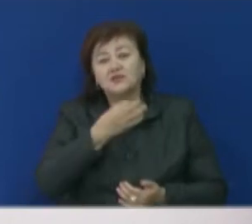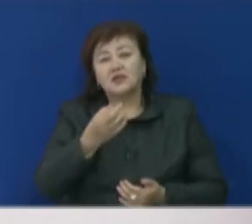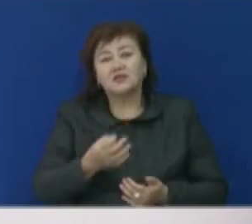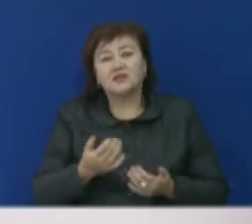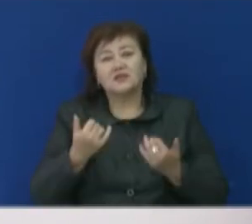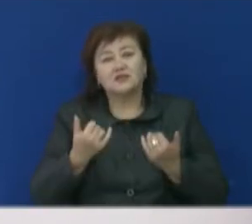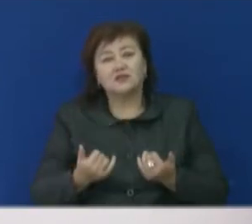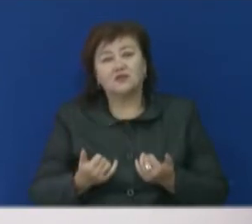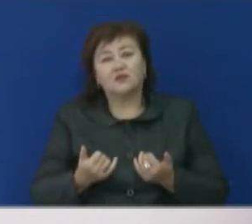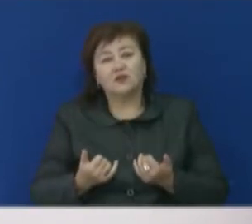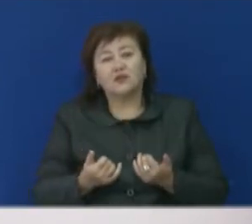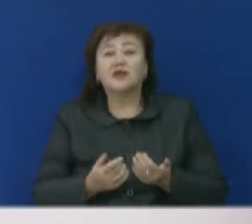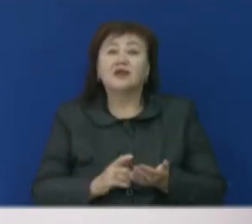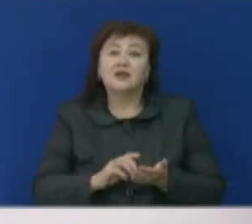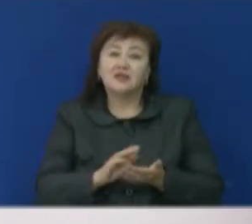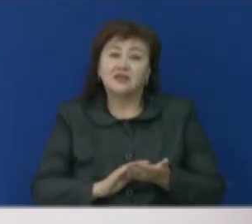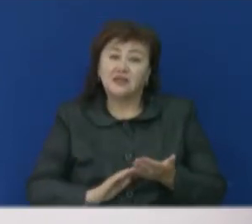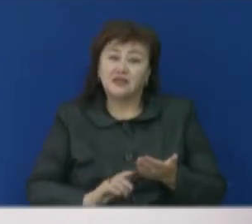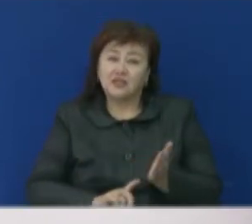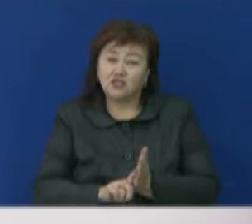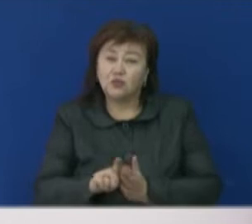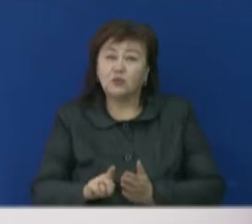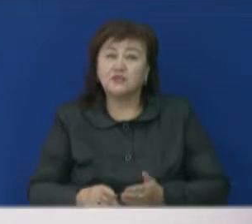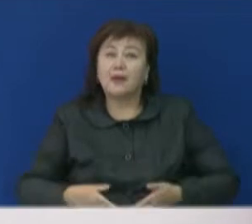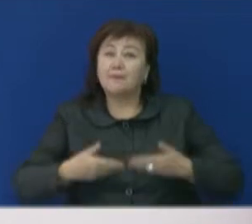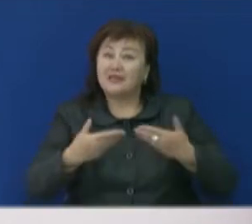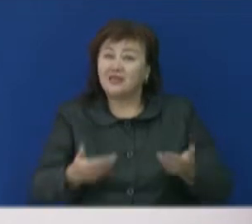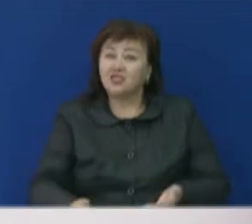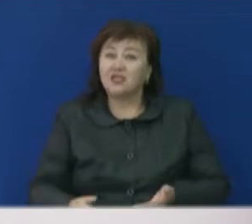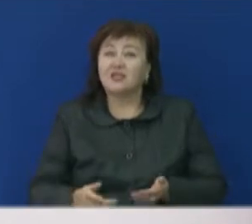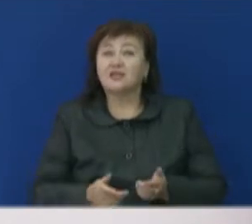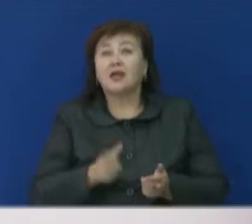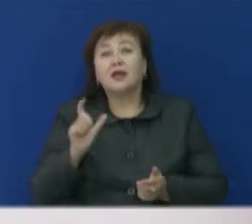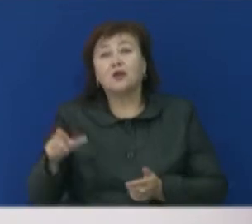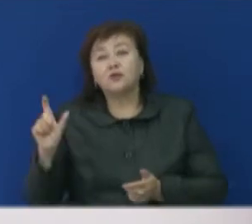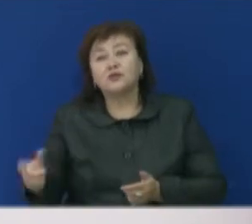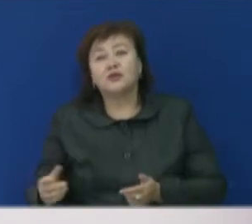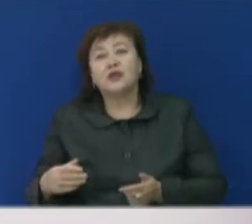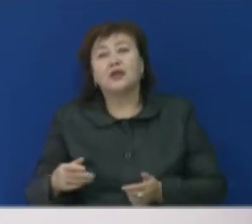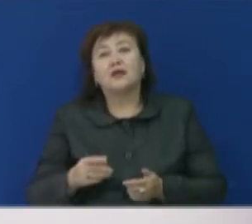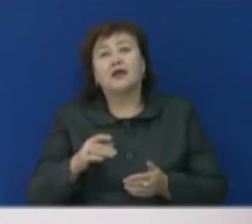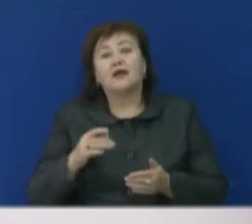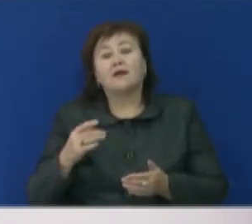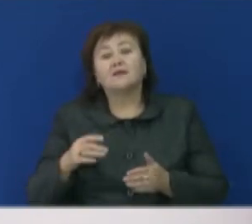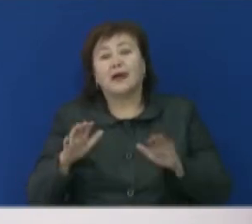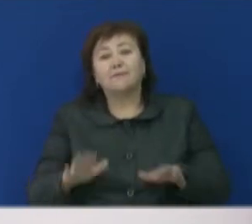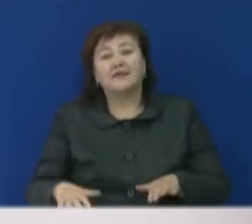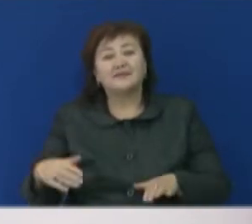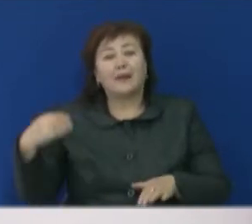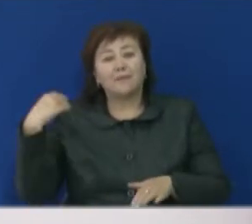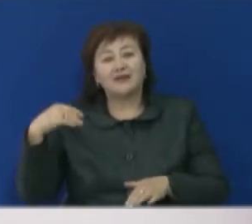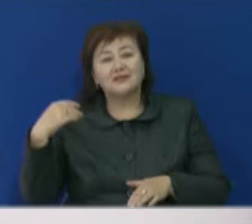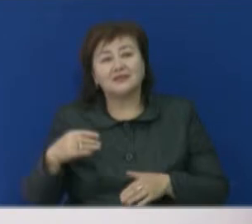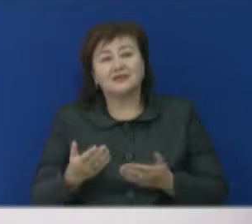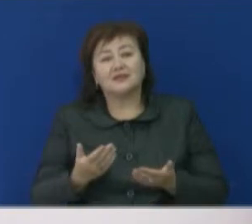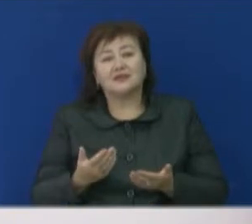кетсек, бүгін президент сайлауына кандидаттарды ұсыну басталды. Аталған процесс 11 қазан күні сағат 18:00-де аяқталады.